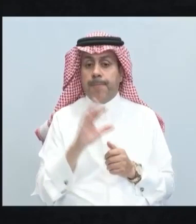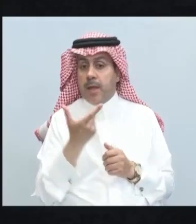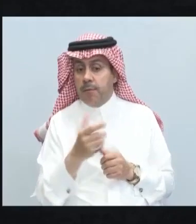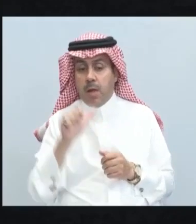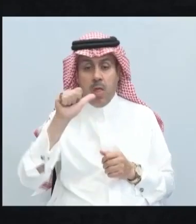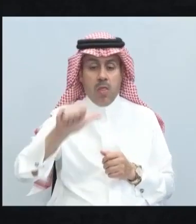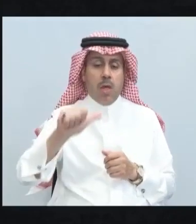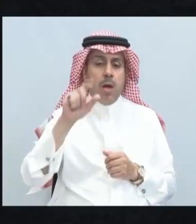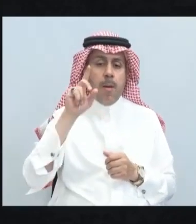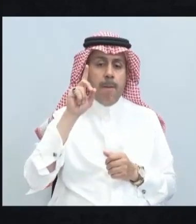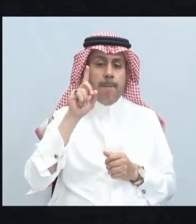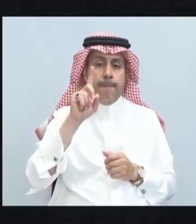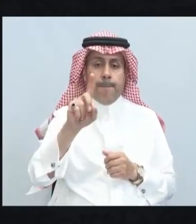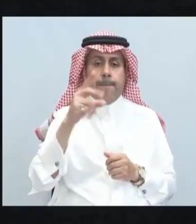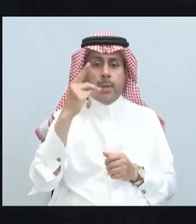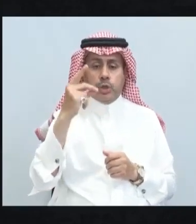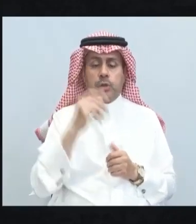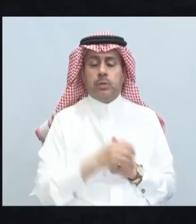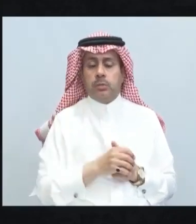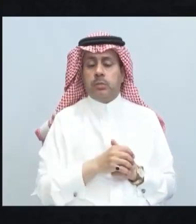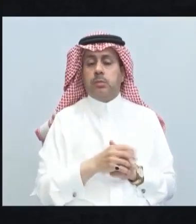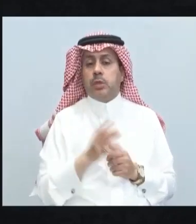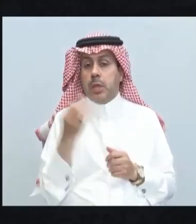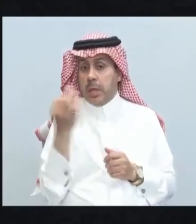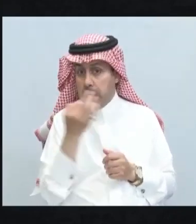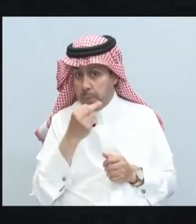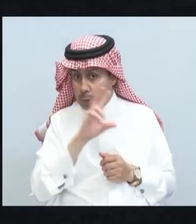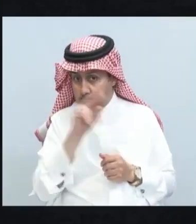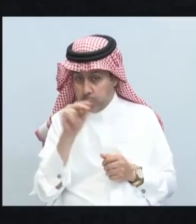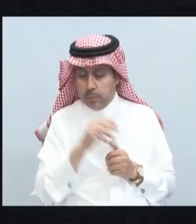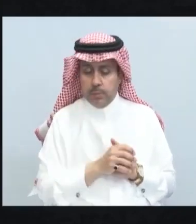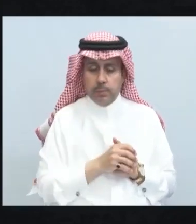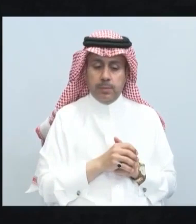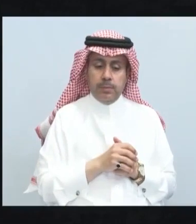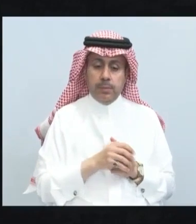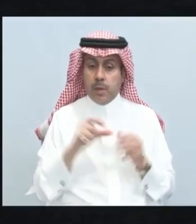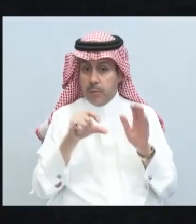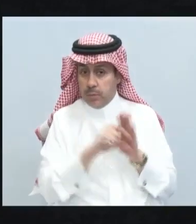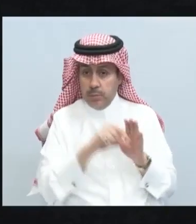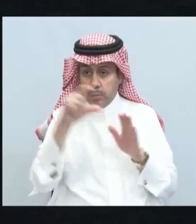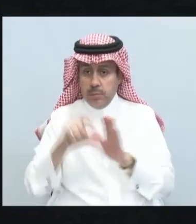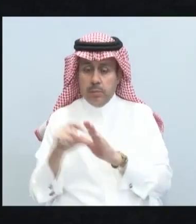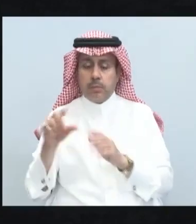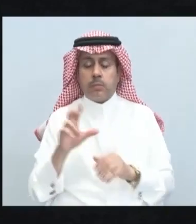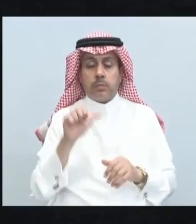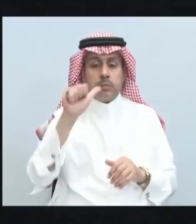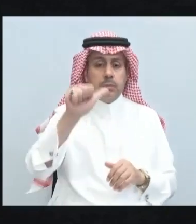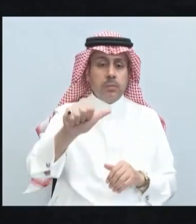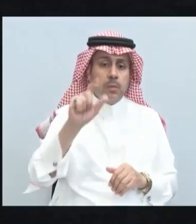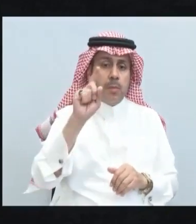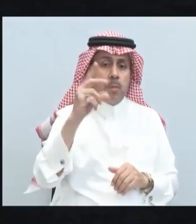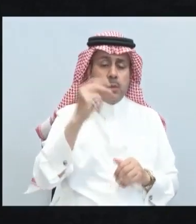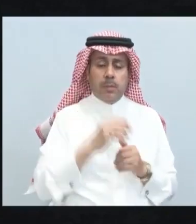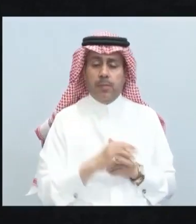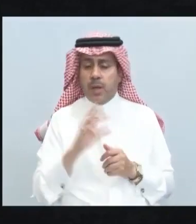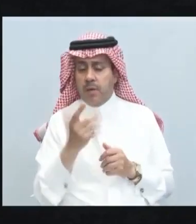نضبط المتشابه والكلمات المتشابهه والايات المتشابهه في صوره كذا وفي صوره كيف اضبطها